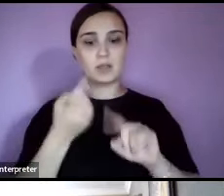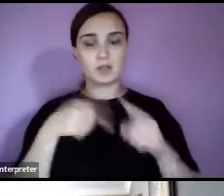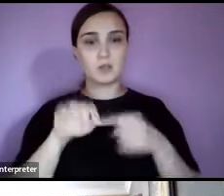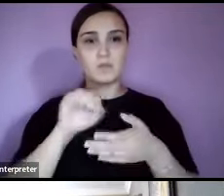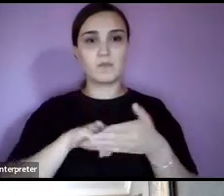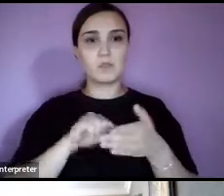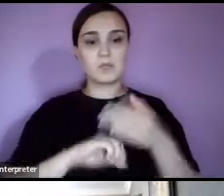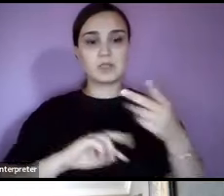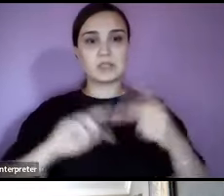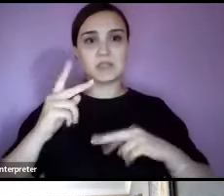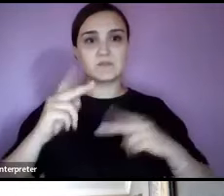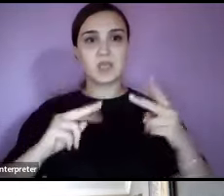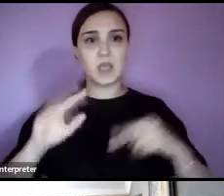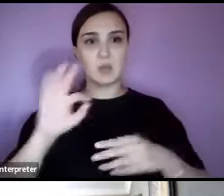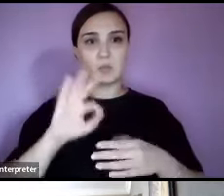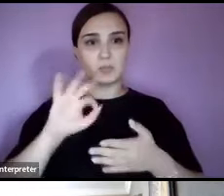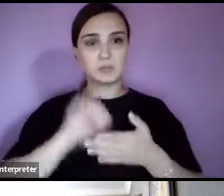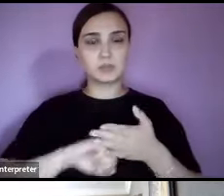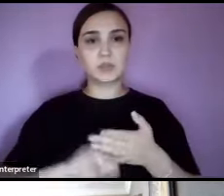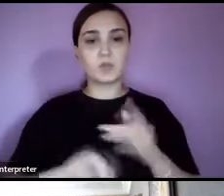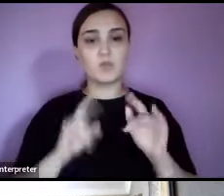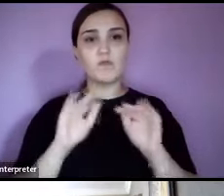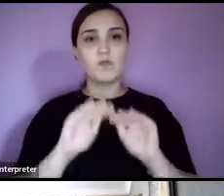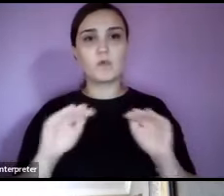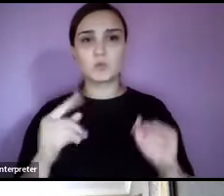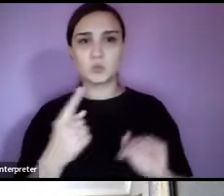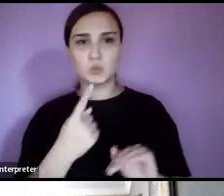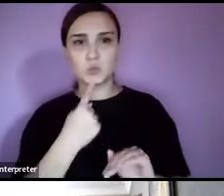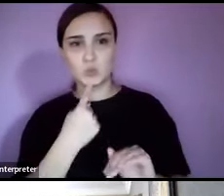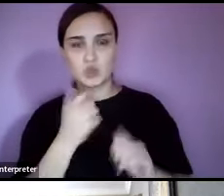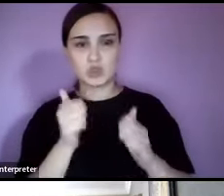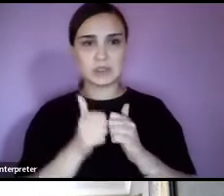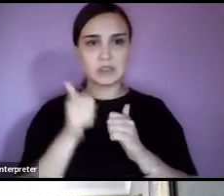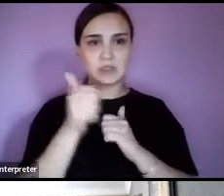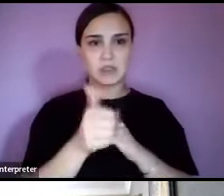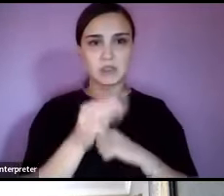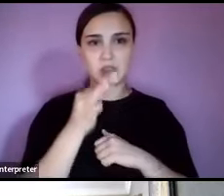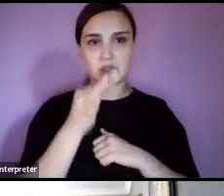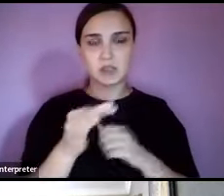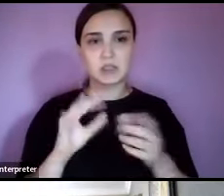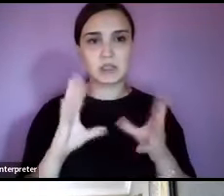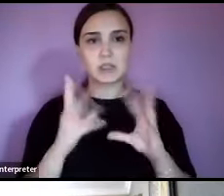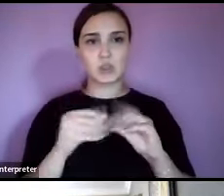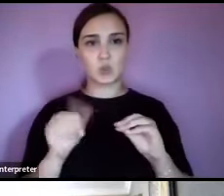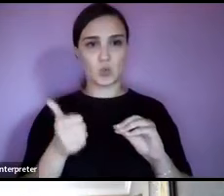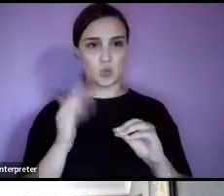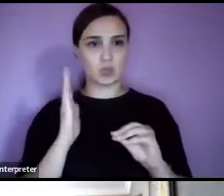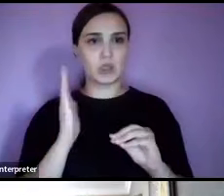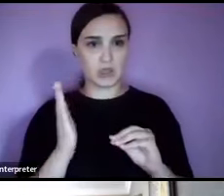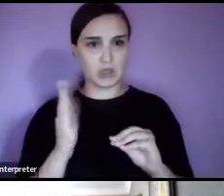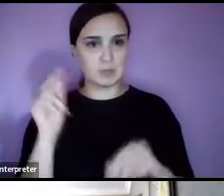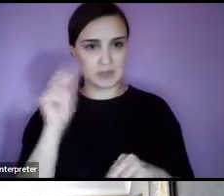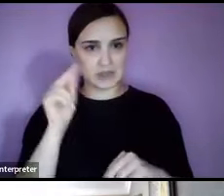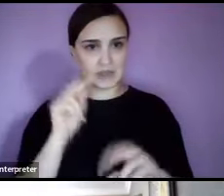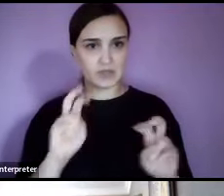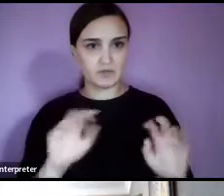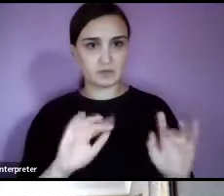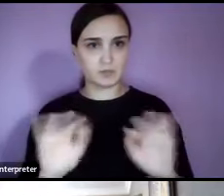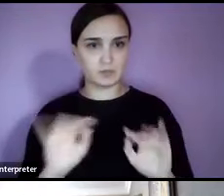ბავშვების დიდ ნაწილს უჭირს იმის წინასწარ პროგნოზირება, თუ საერთოდ როგორი იქნება ეს სწავლების პროცესი.